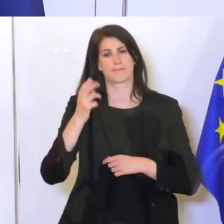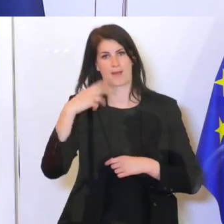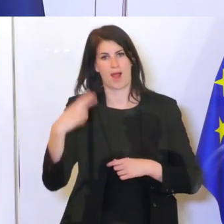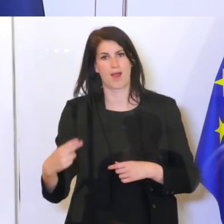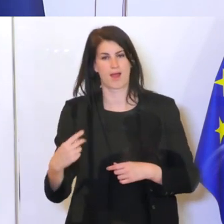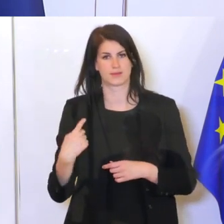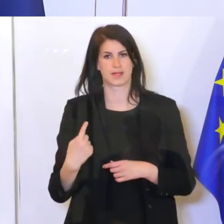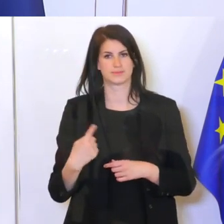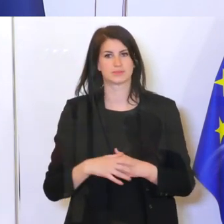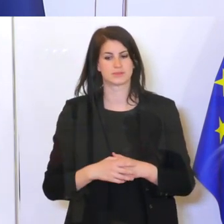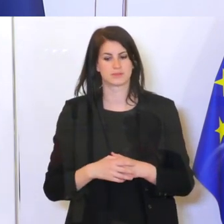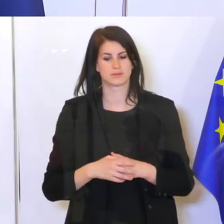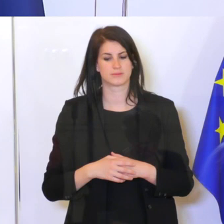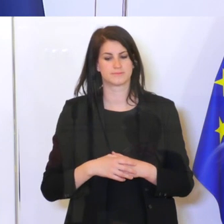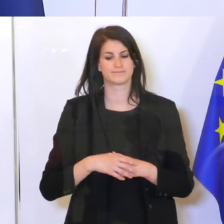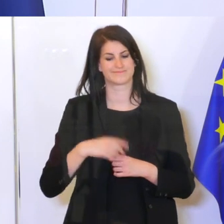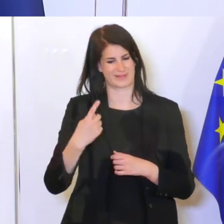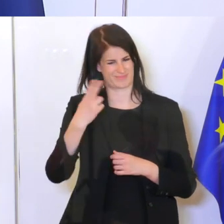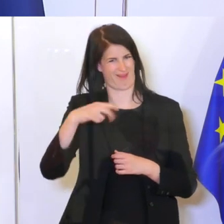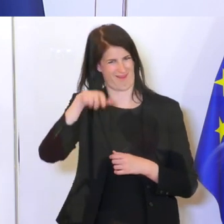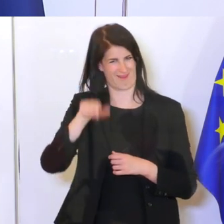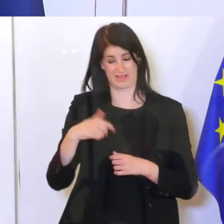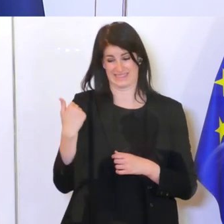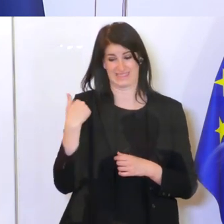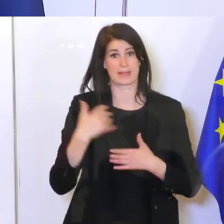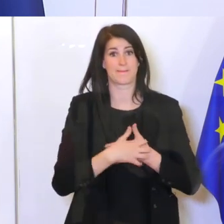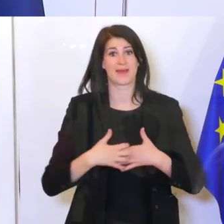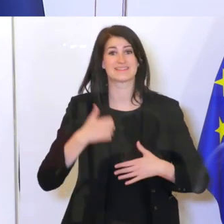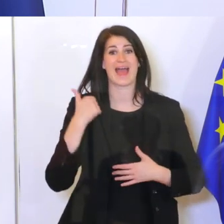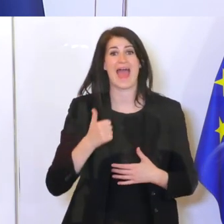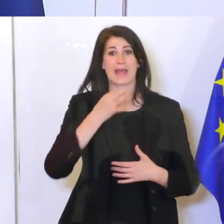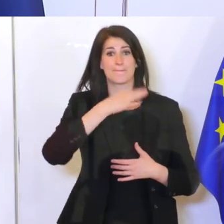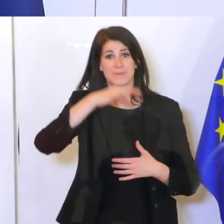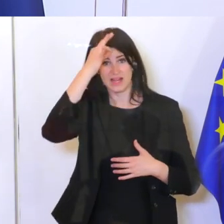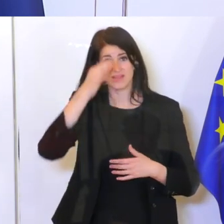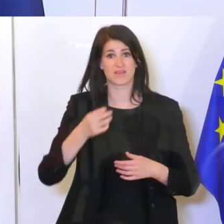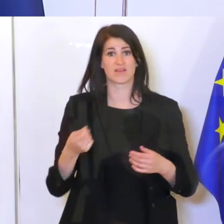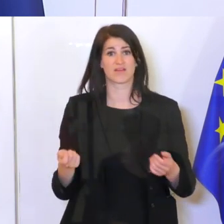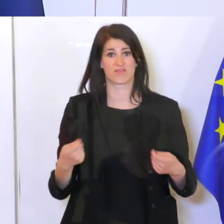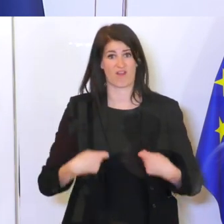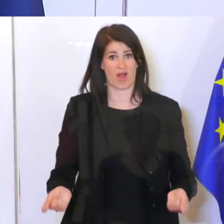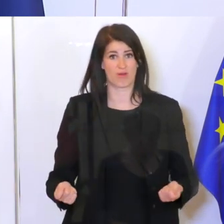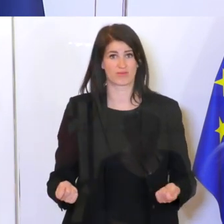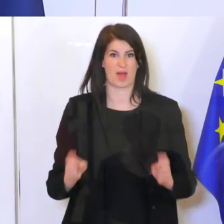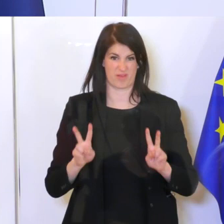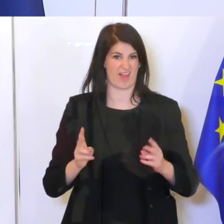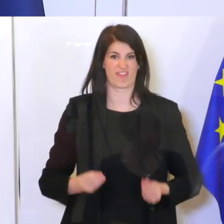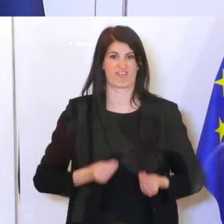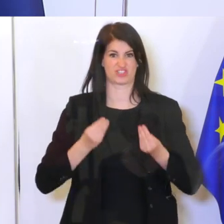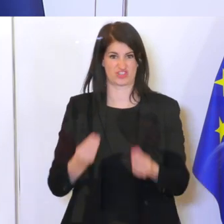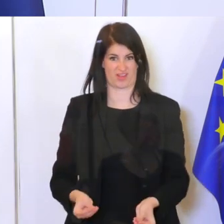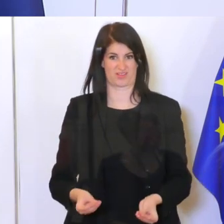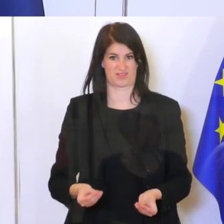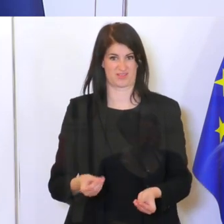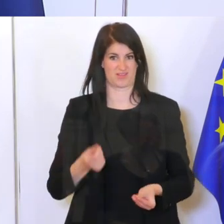gesagt, er hat seit März ein Bild verkauft und das hat er eigentlich verschenkt. Und er denkt auch